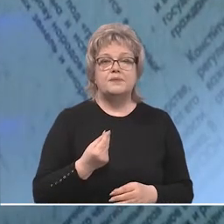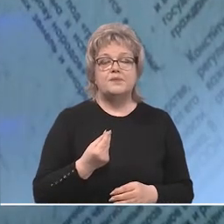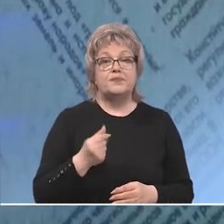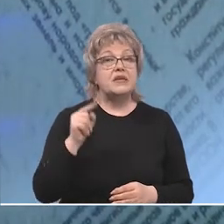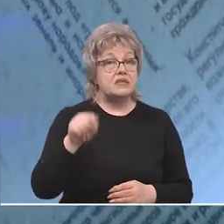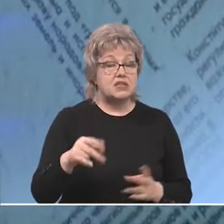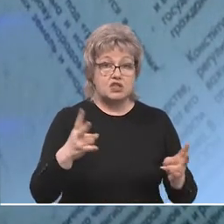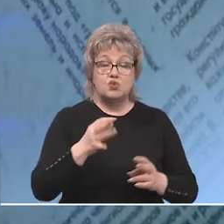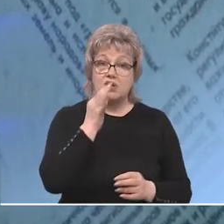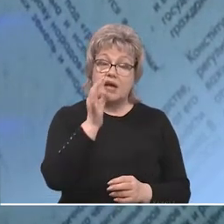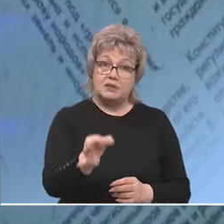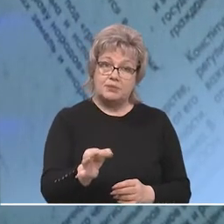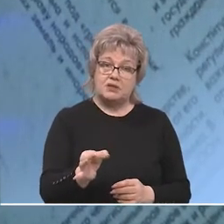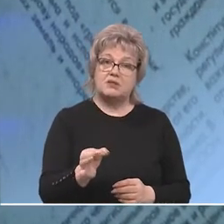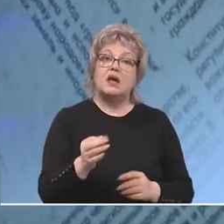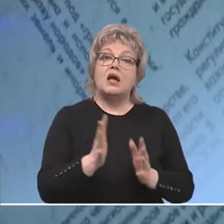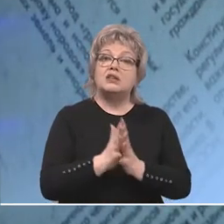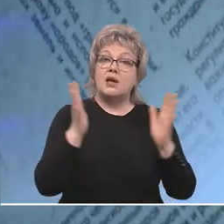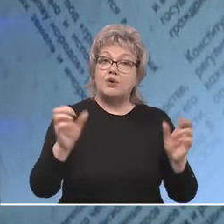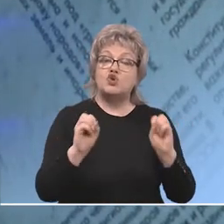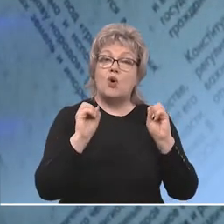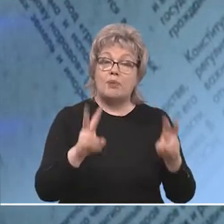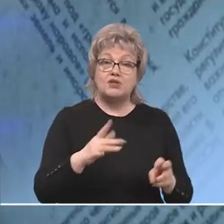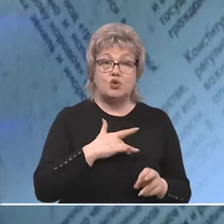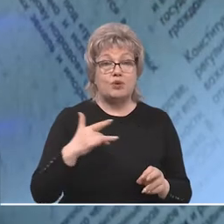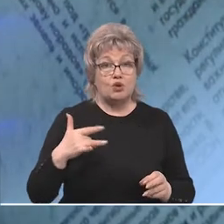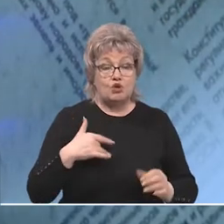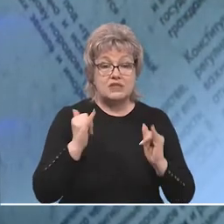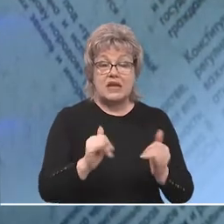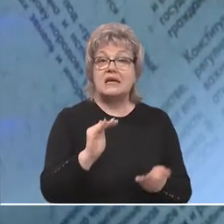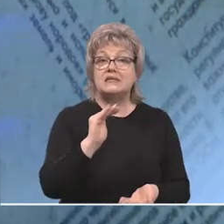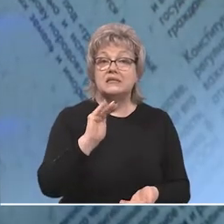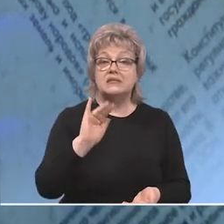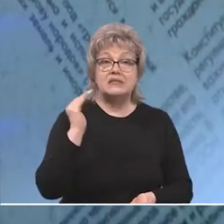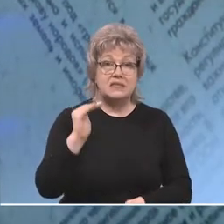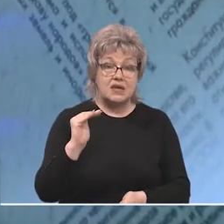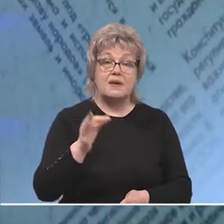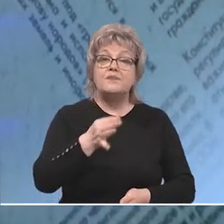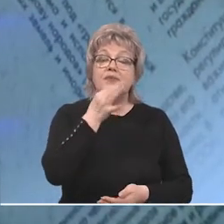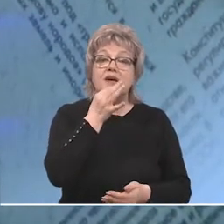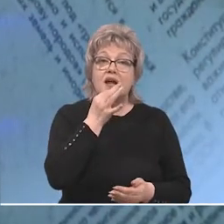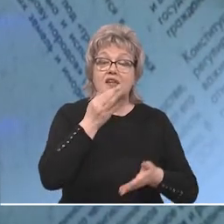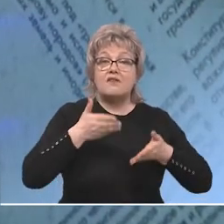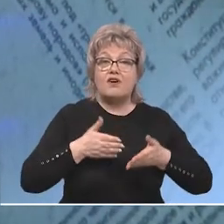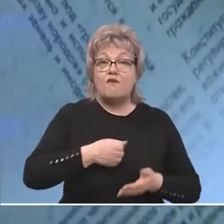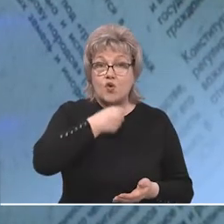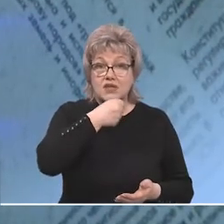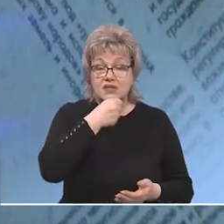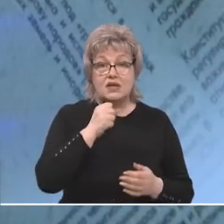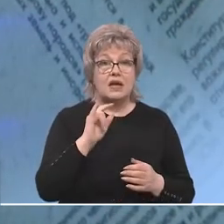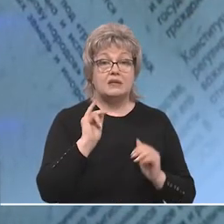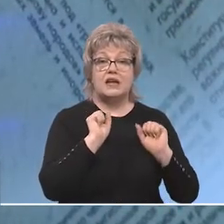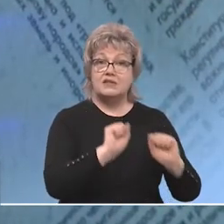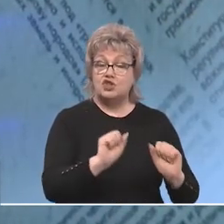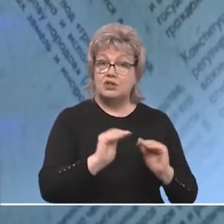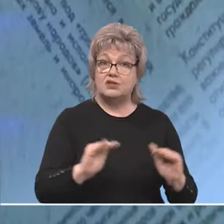И здесь нужно отметить, что как раз-таки наибольшую опасность туберкулез представляет для детей раннего возраста. И родителям важно помнить, что для